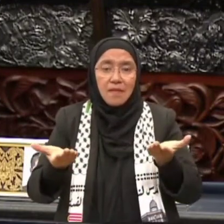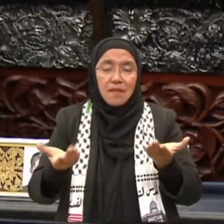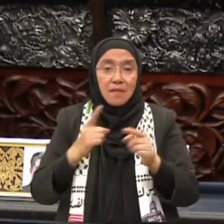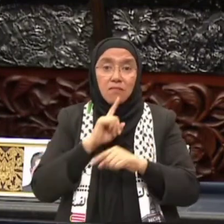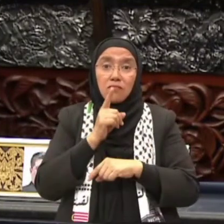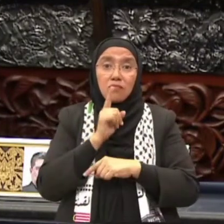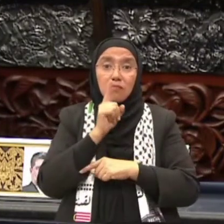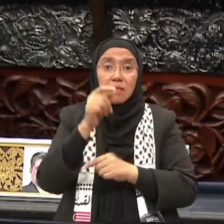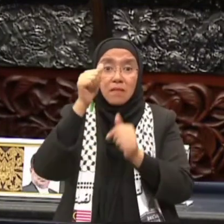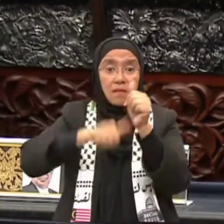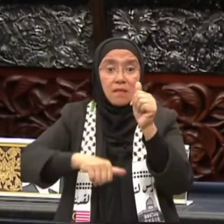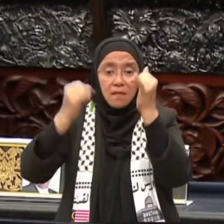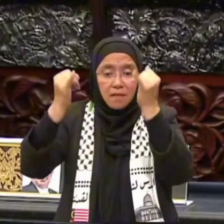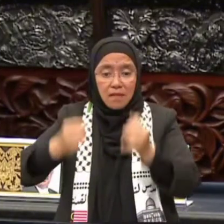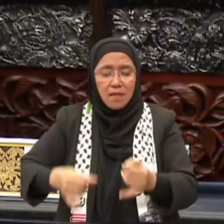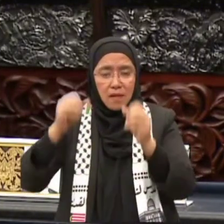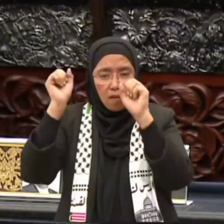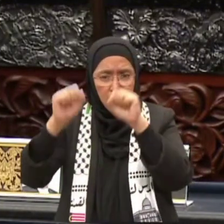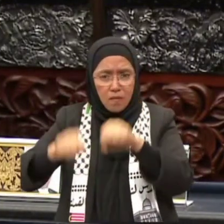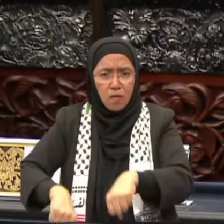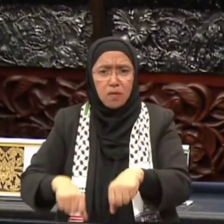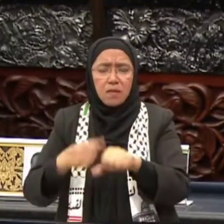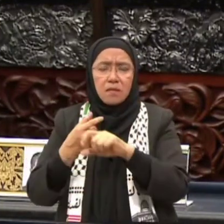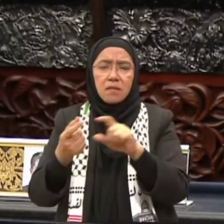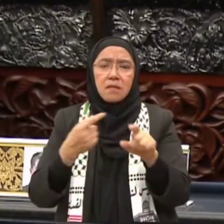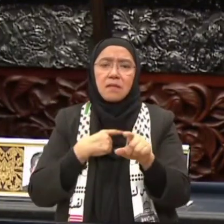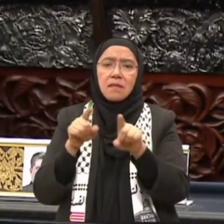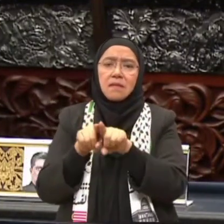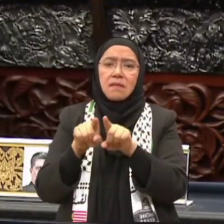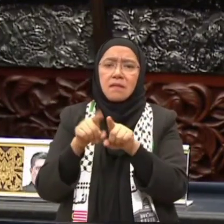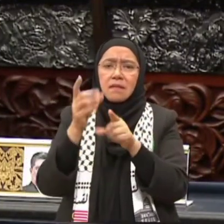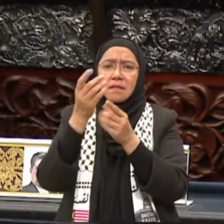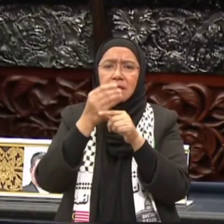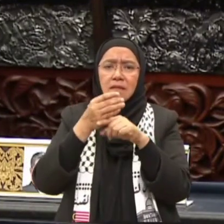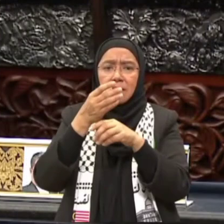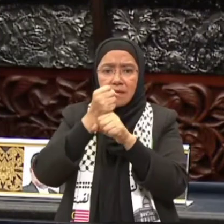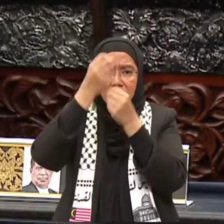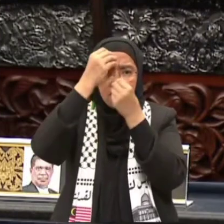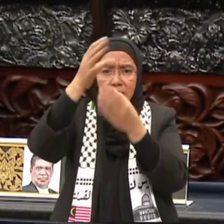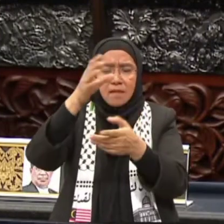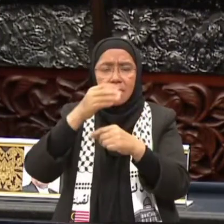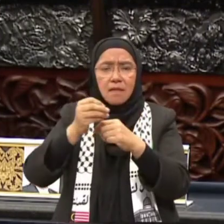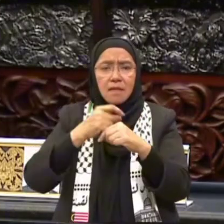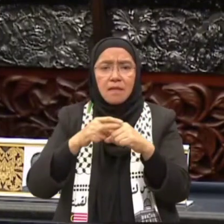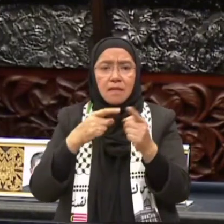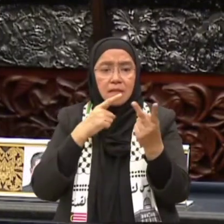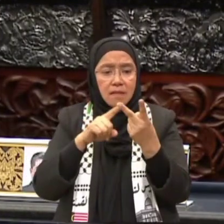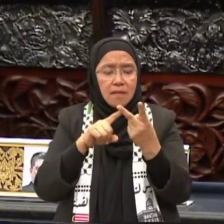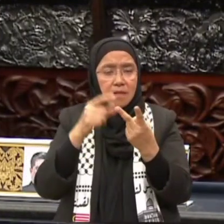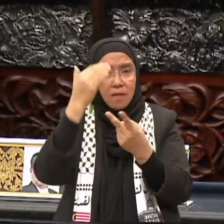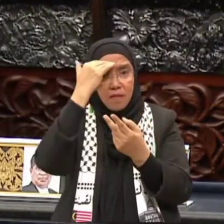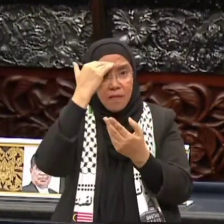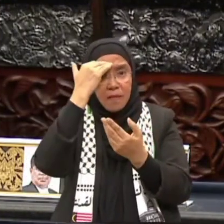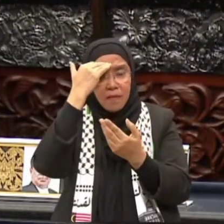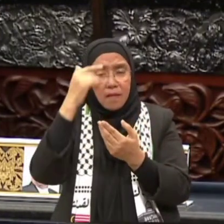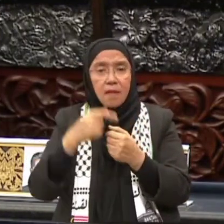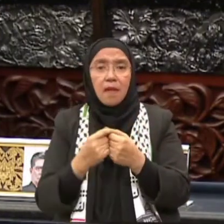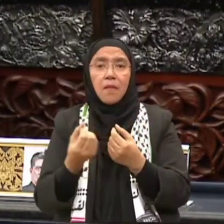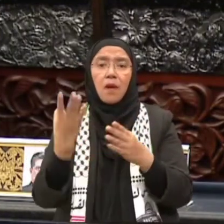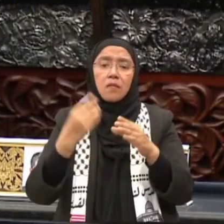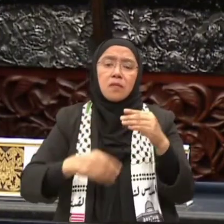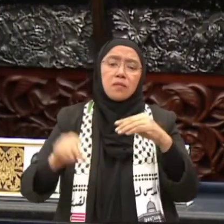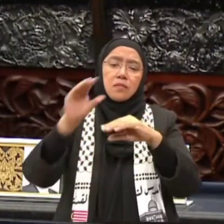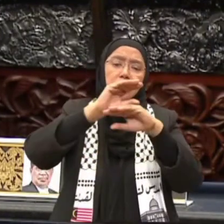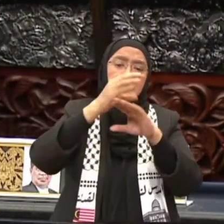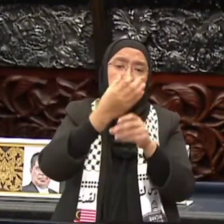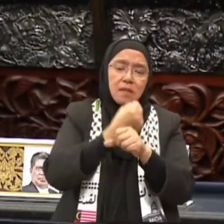individu akan dapat mengikuti dengan dekat berapa subsidi yang dia dapat secara langsung dan tak langsung, berapa bantuan tunai,